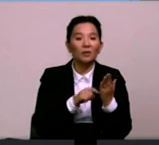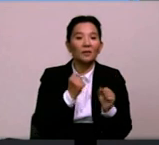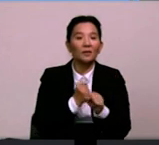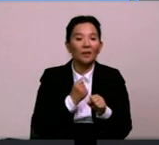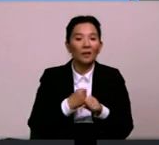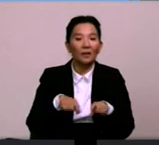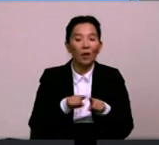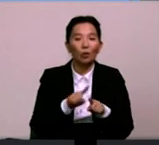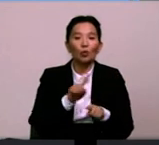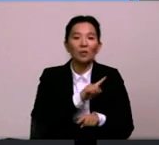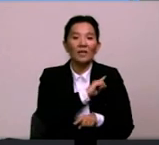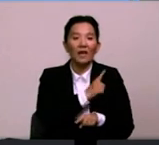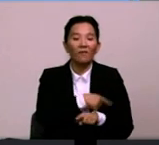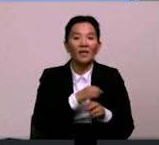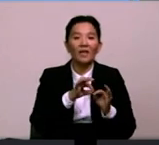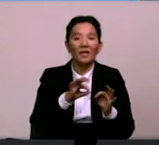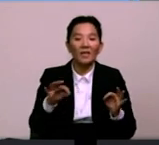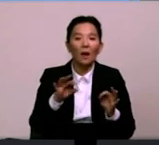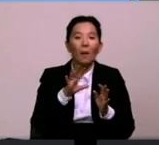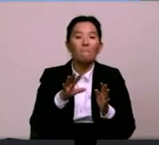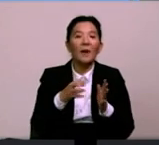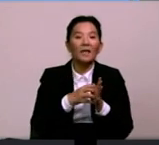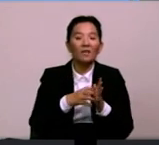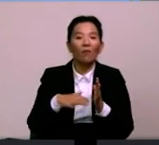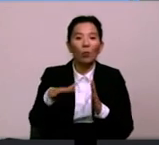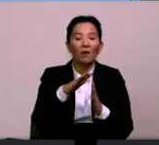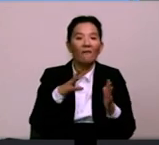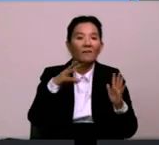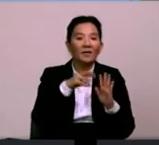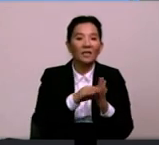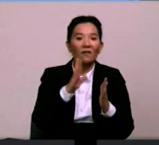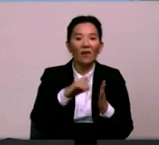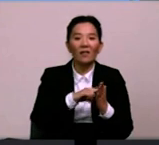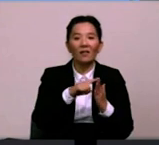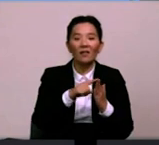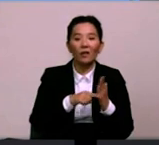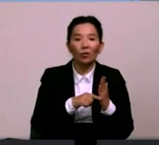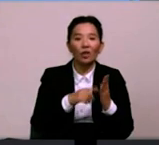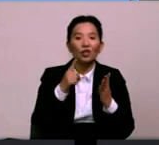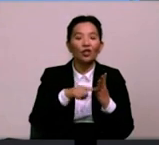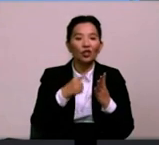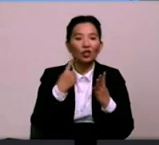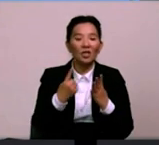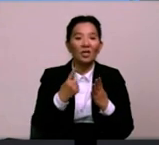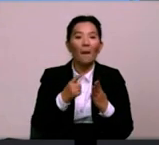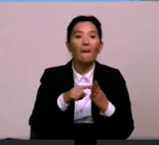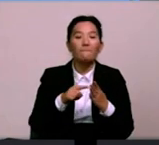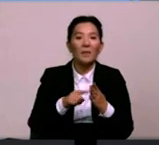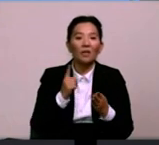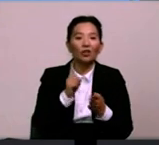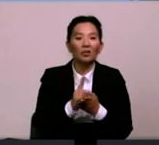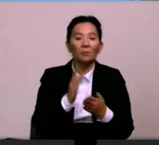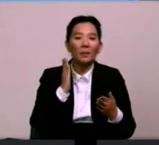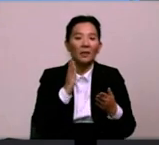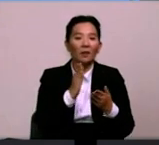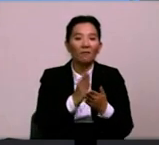чтобы силовые линии магнитного поля входили в ладонь. Четыре пальца должны нам показывать направление силы